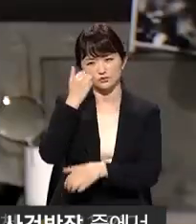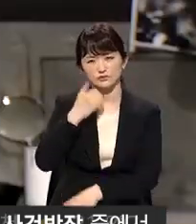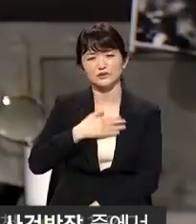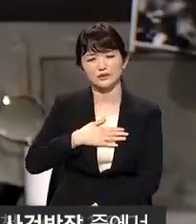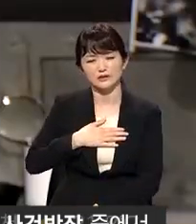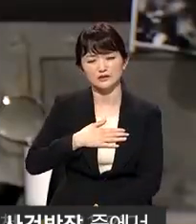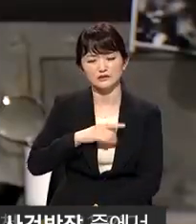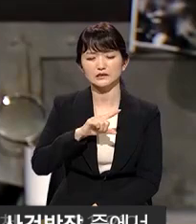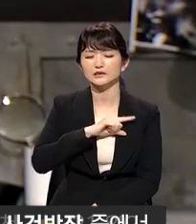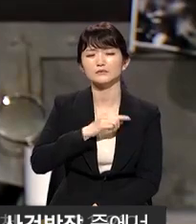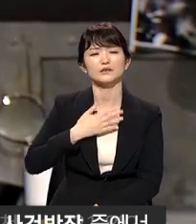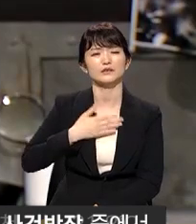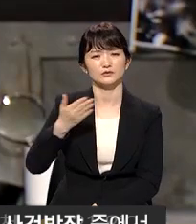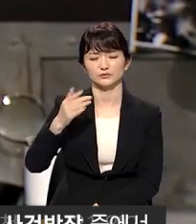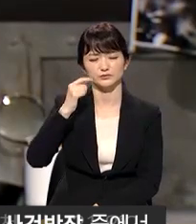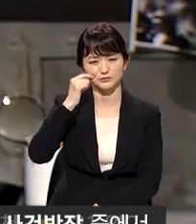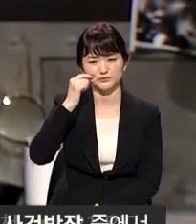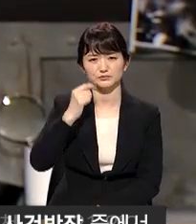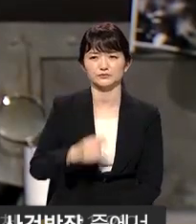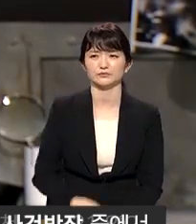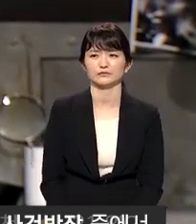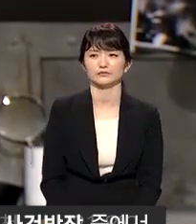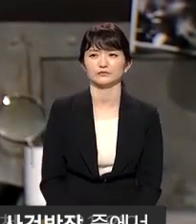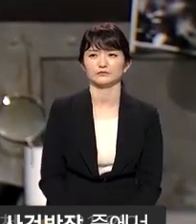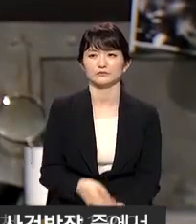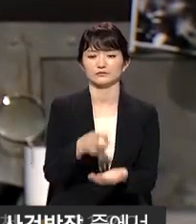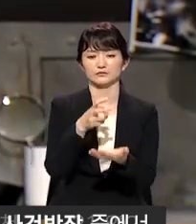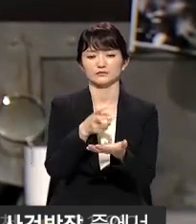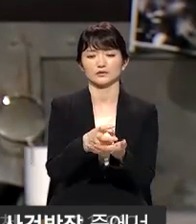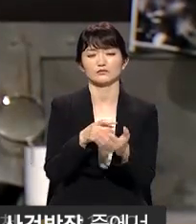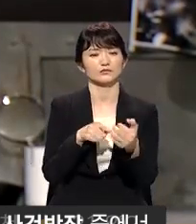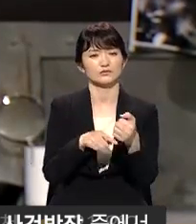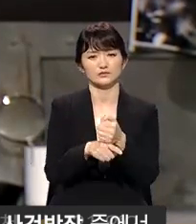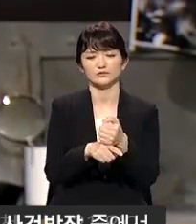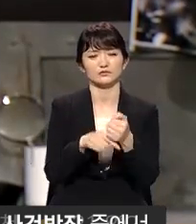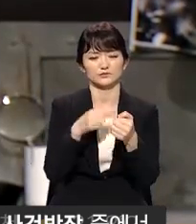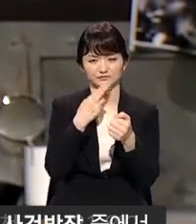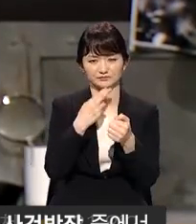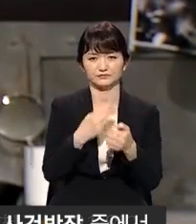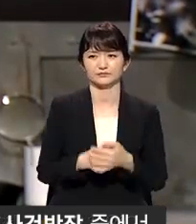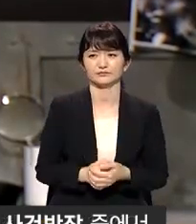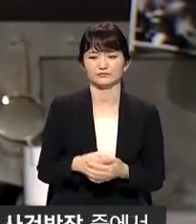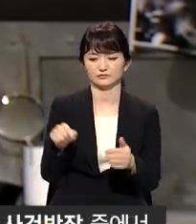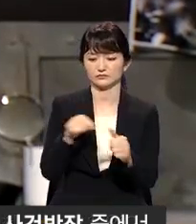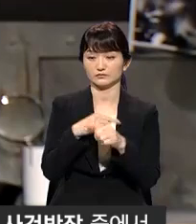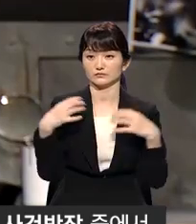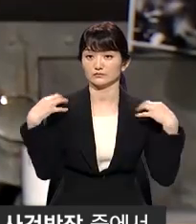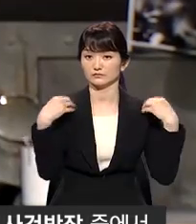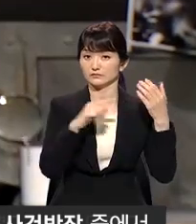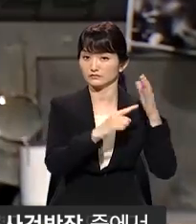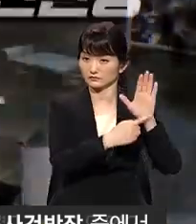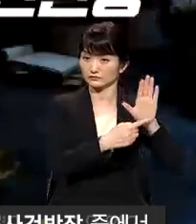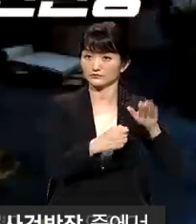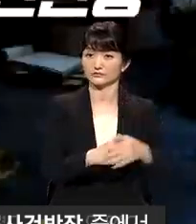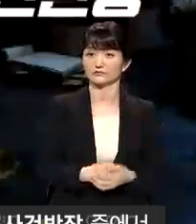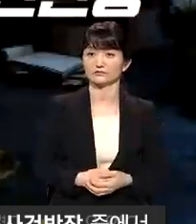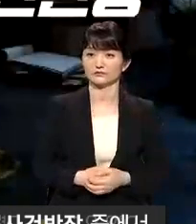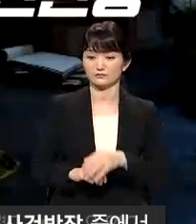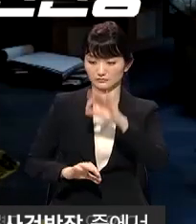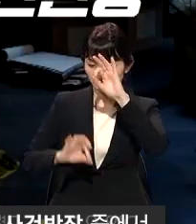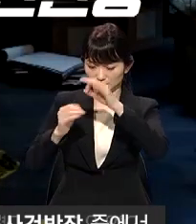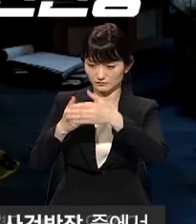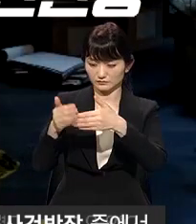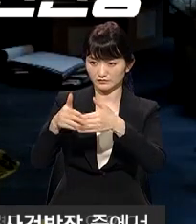알려줄 수는 없다라는 겁니다 뭐 법적 근거가 딱히 없긴 합니다만 어쨌든 교육청에서 그래서 그러면이 사건 원장